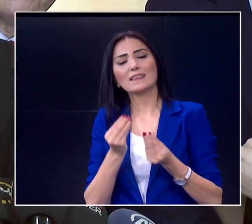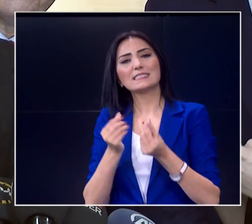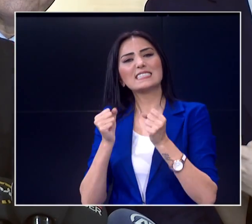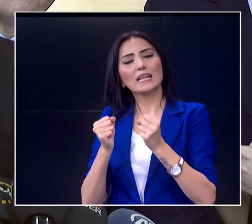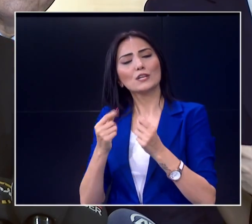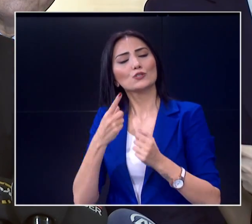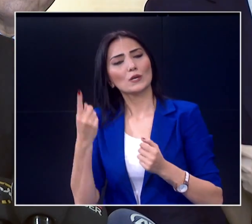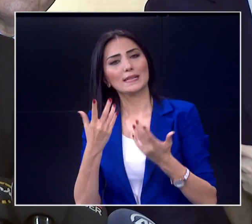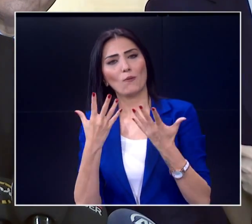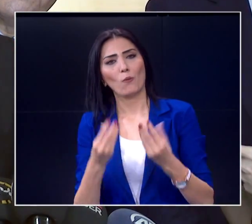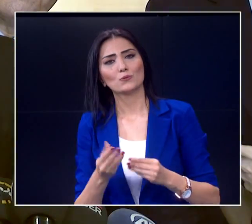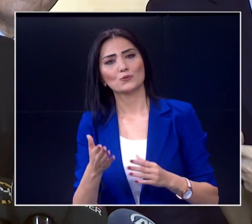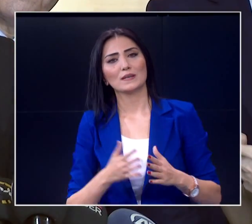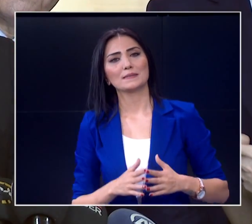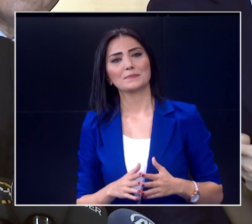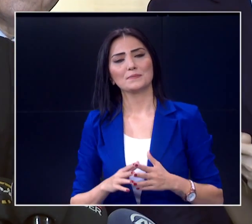sağlayacak şekilde olacak.